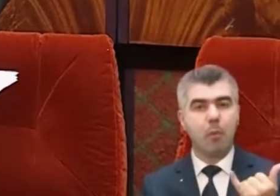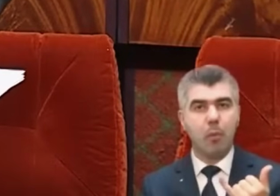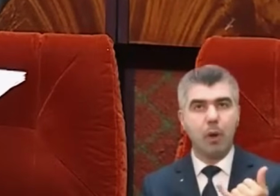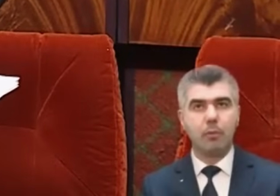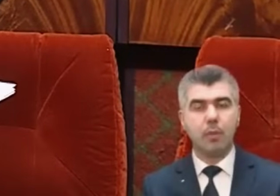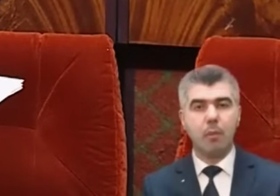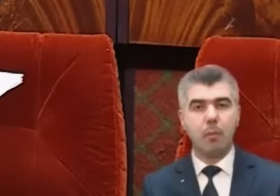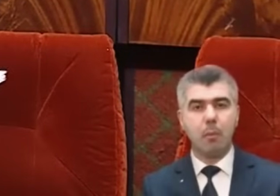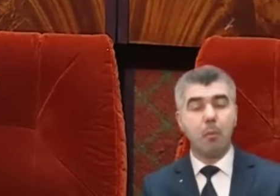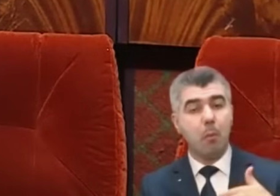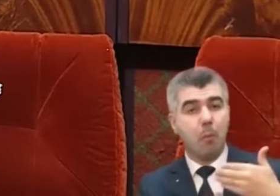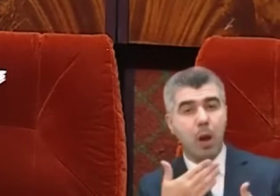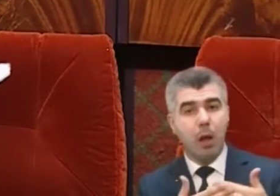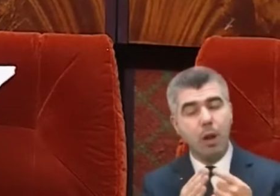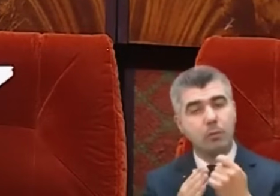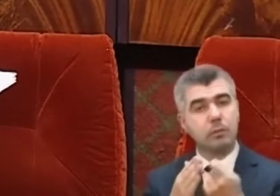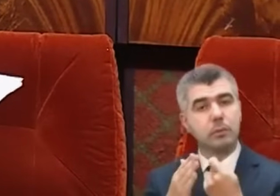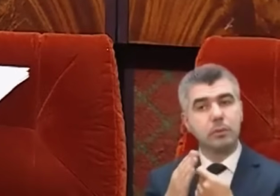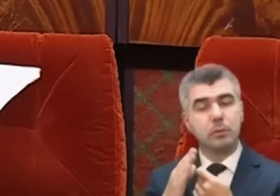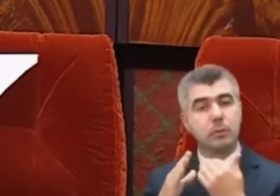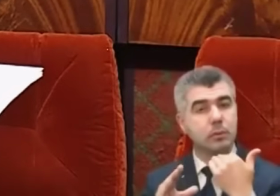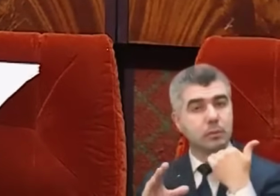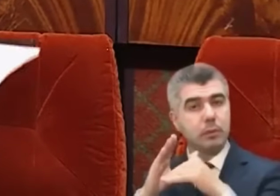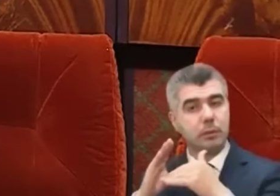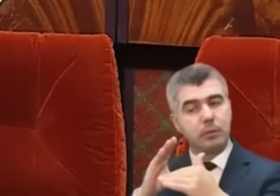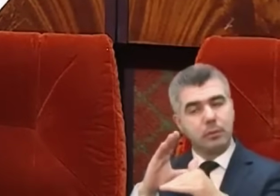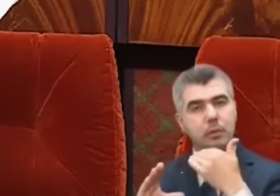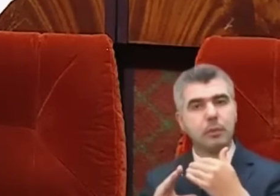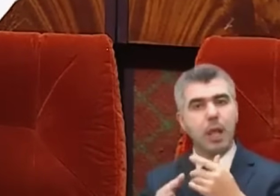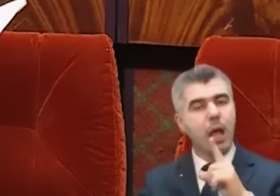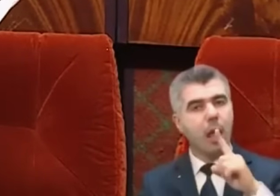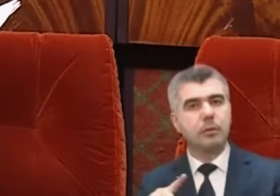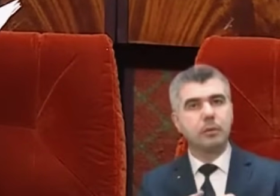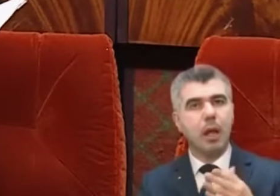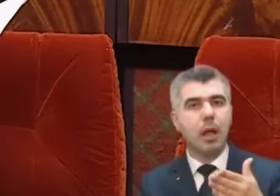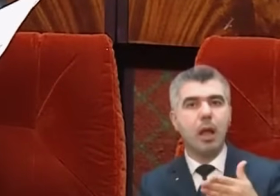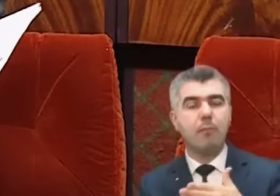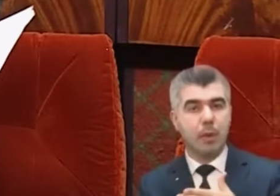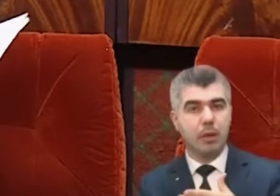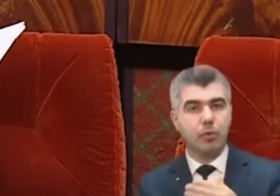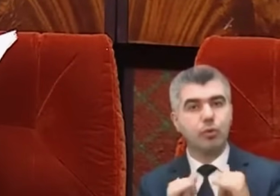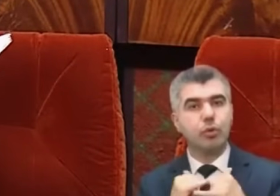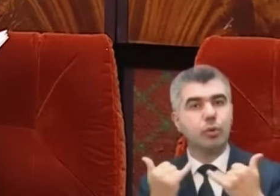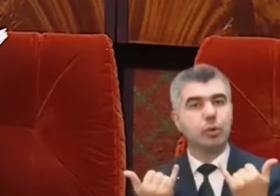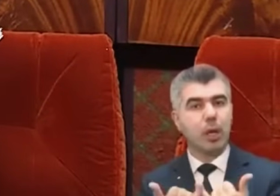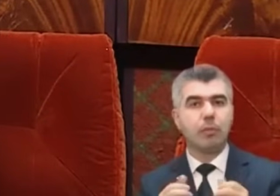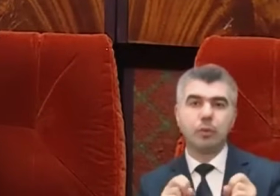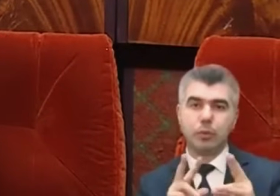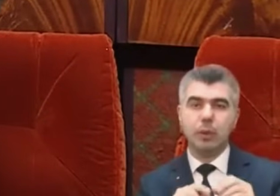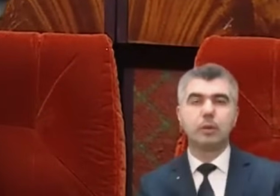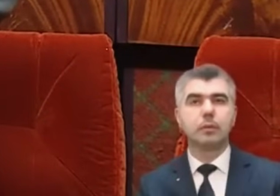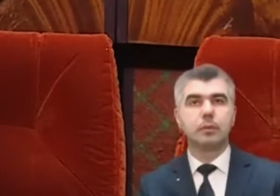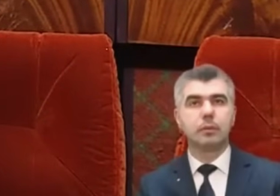المرات المقبله ما فيها بس تكتب لنا، حيت حنا كتبنا لك، كتب لنا وقلنا ارفض قبل الجلسه، وانا ذاك سوف نتفاعل مع هذا